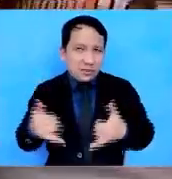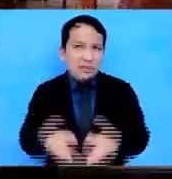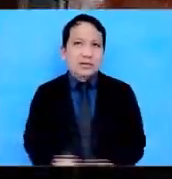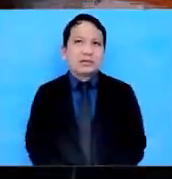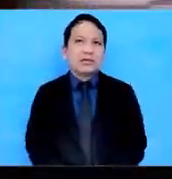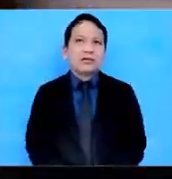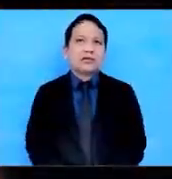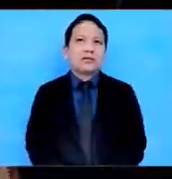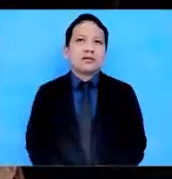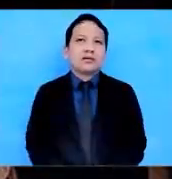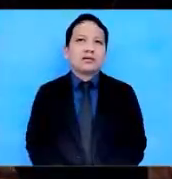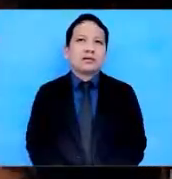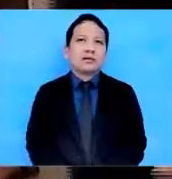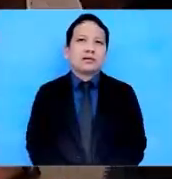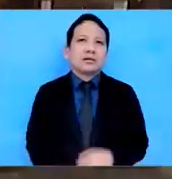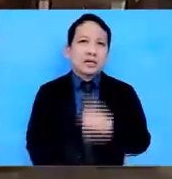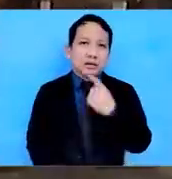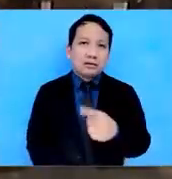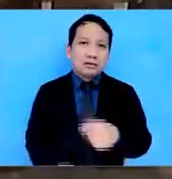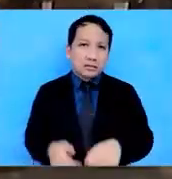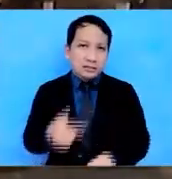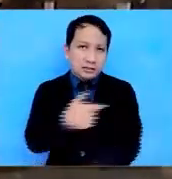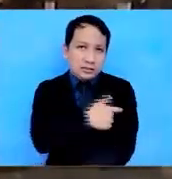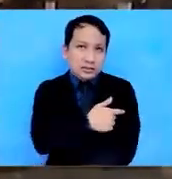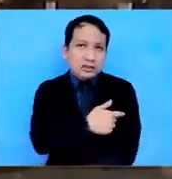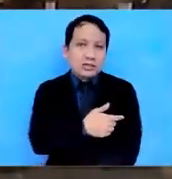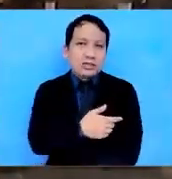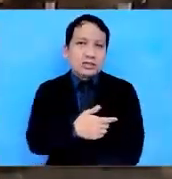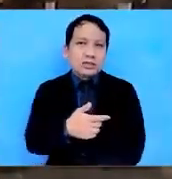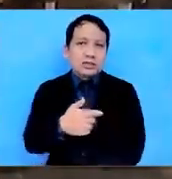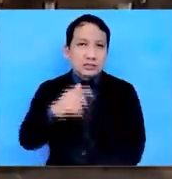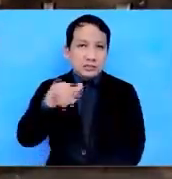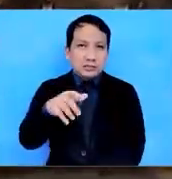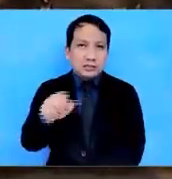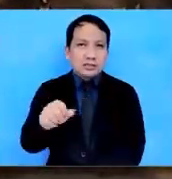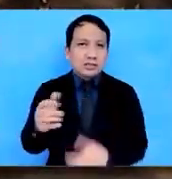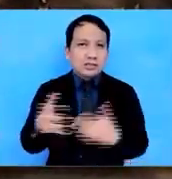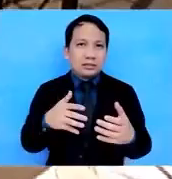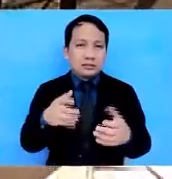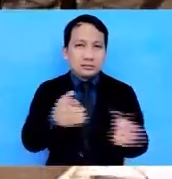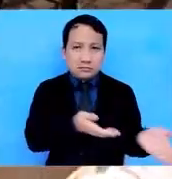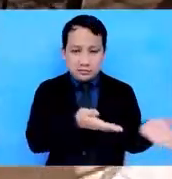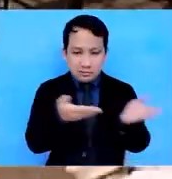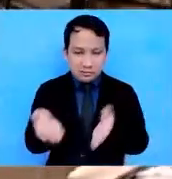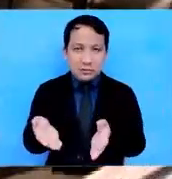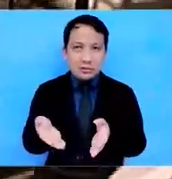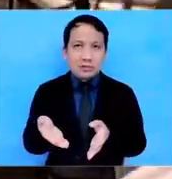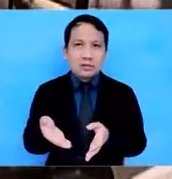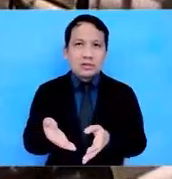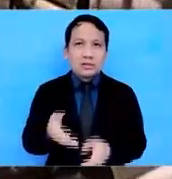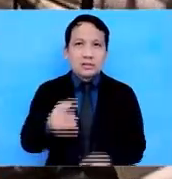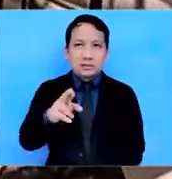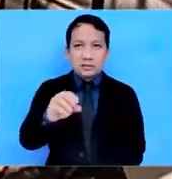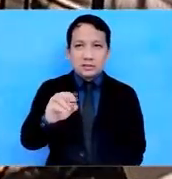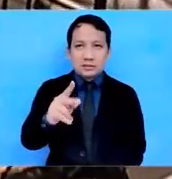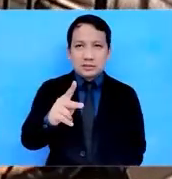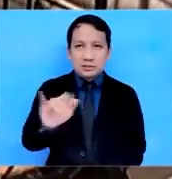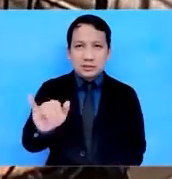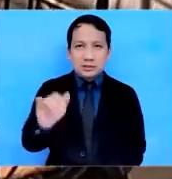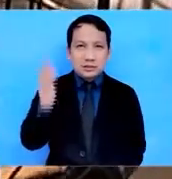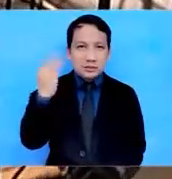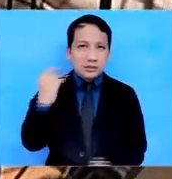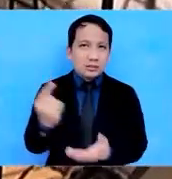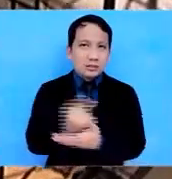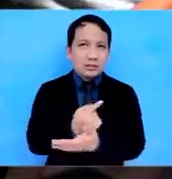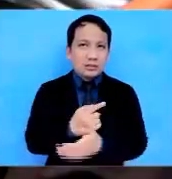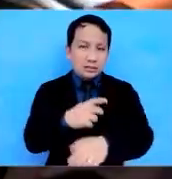Maging sinamuning, hinurukan din. Si Jenny, hindi nagdalawang isimedalhin ang alagang si Rocky. Kasi nung nakaraan, nakagat niya ako